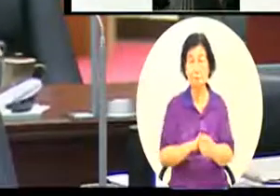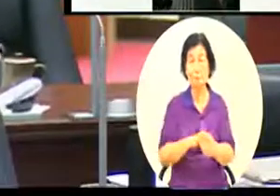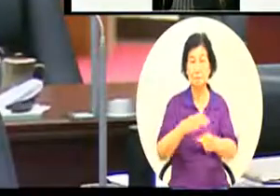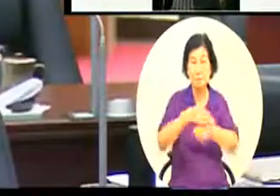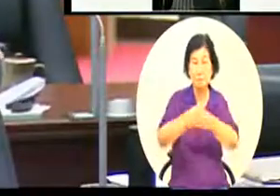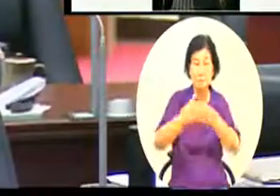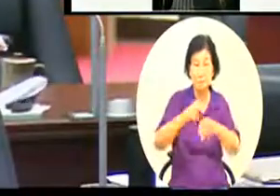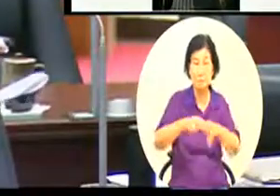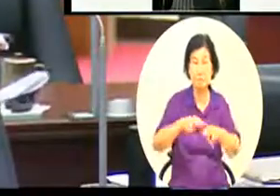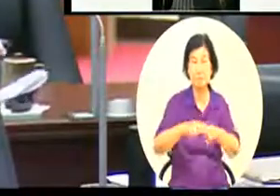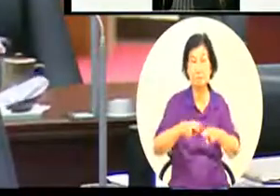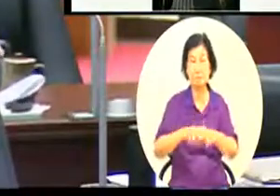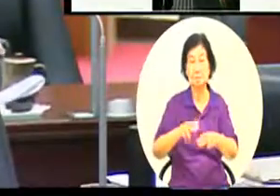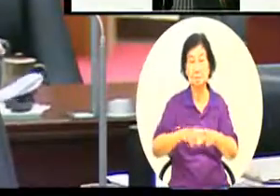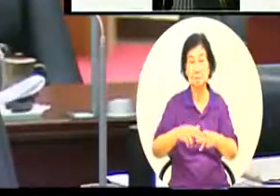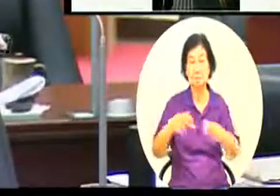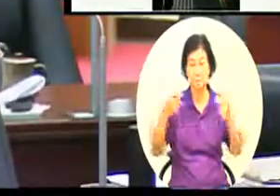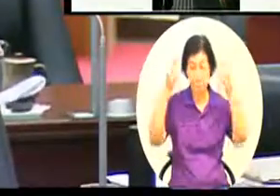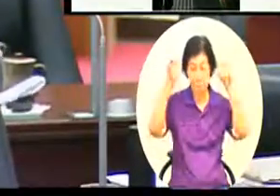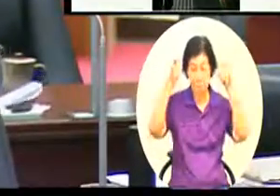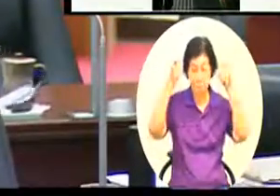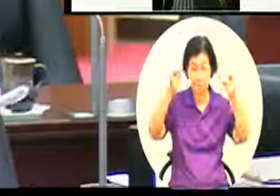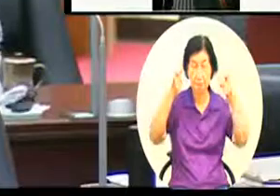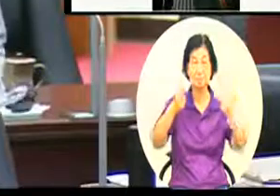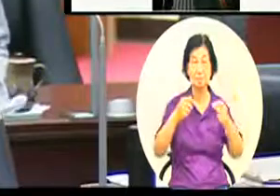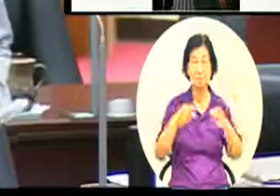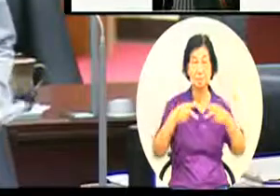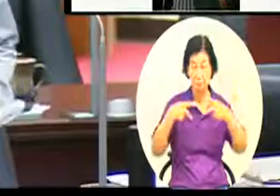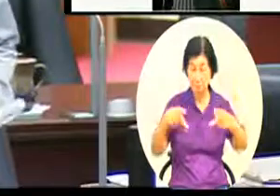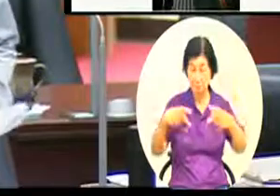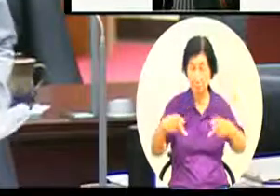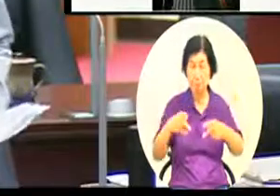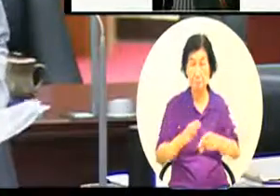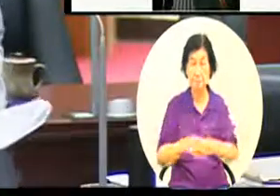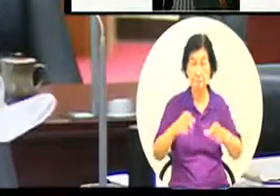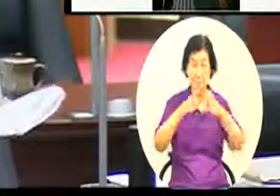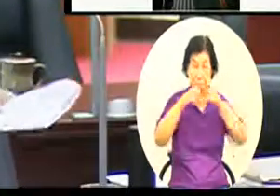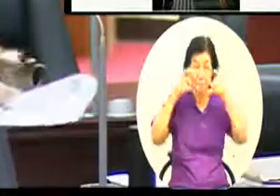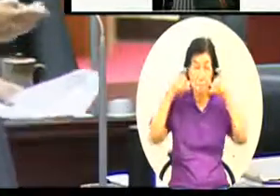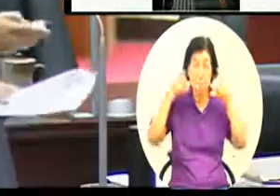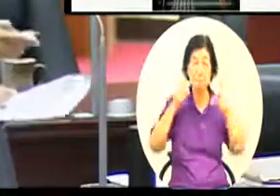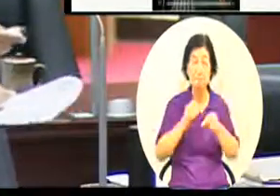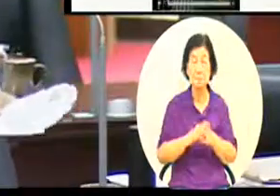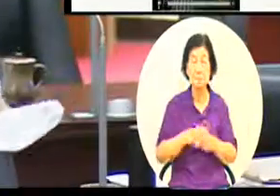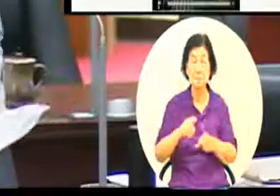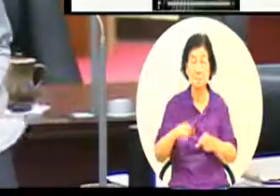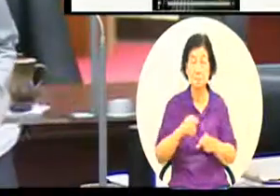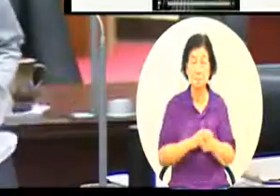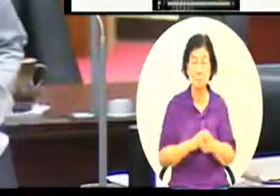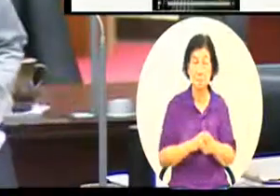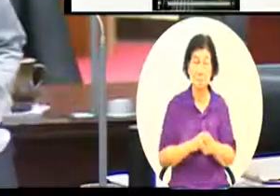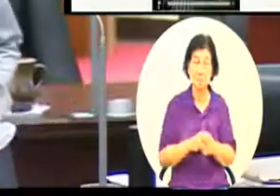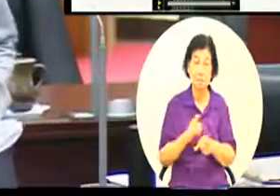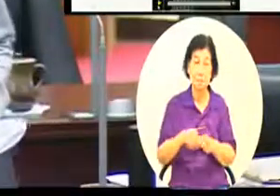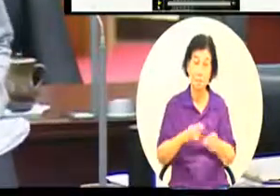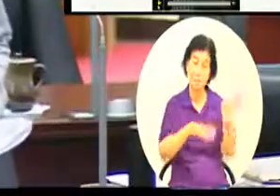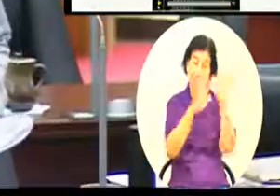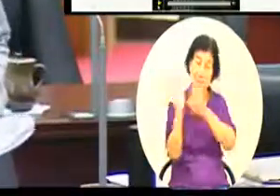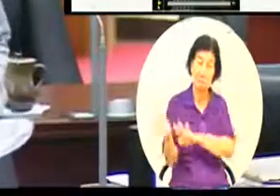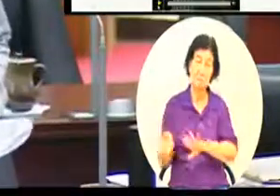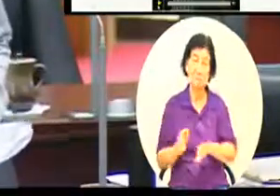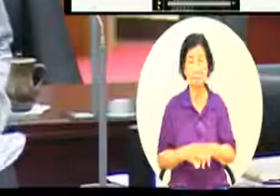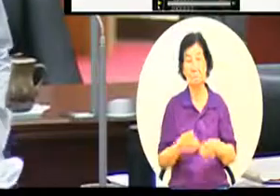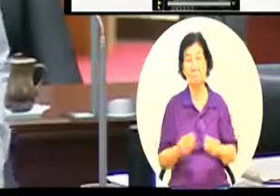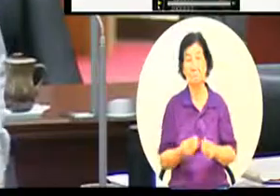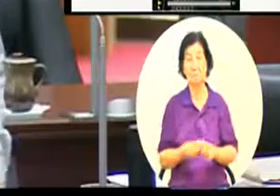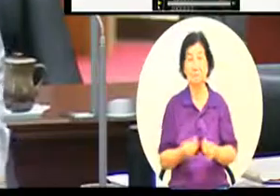运的状态了。他在保全什么我也不知道，戴一个口罩是要做一个样样，是要做什么的？